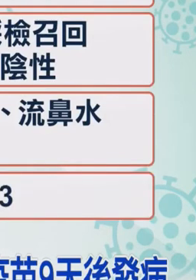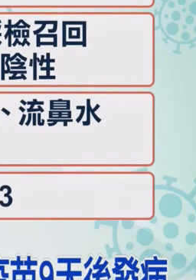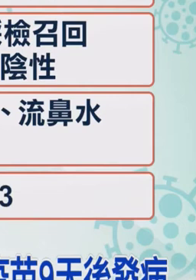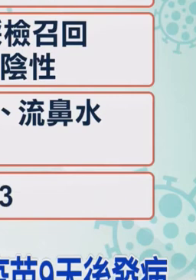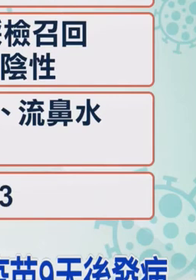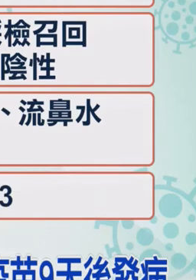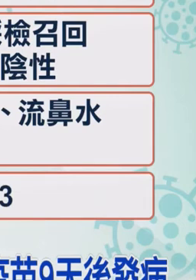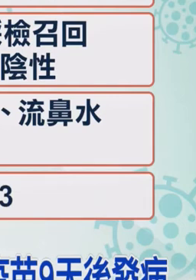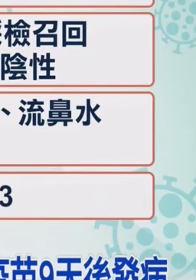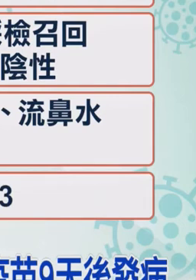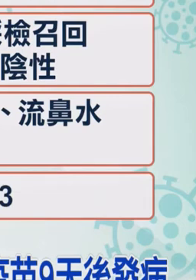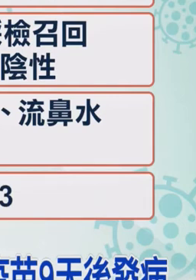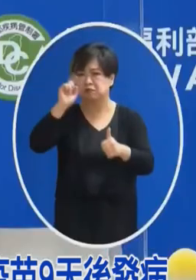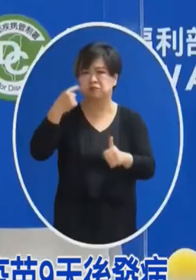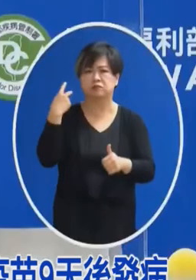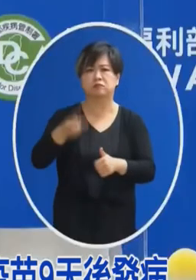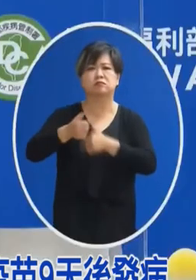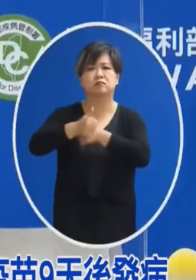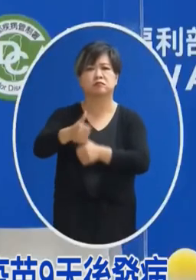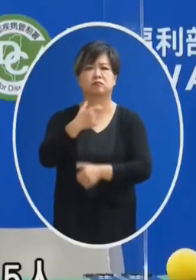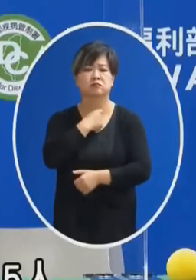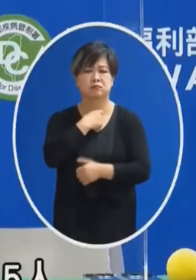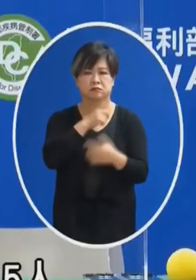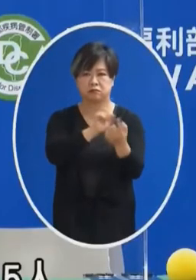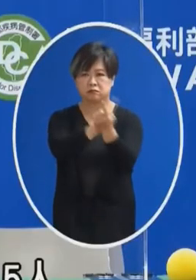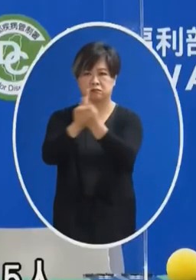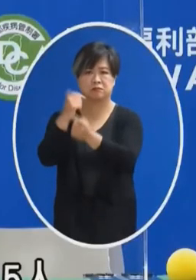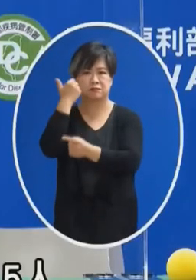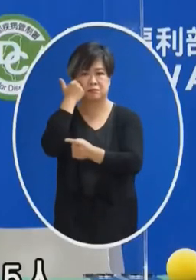及血清皆为阴性，但5月1号却出现发烧、咳嗽、流鼻水等症状，通报裁检确诊 ，CT 值13，病毒量高。